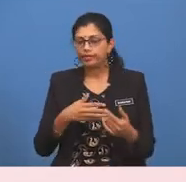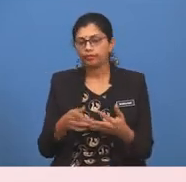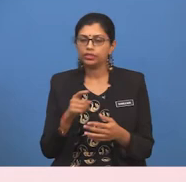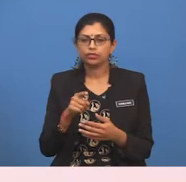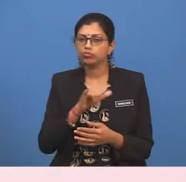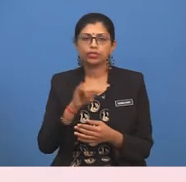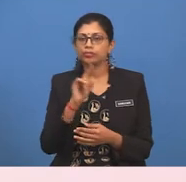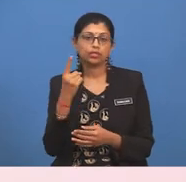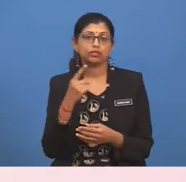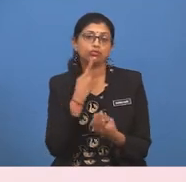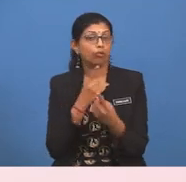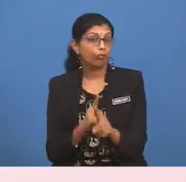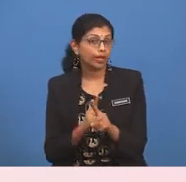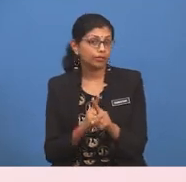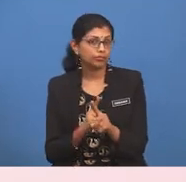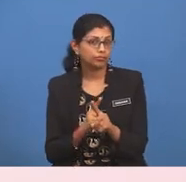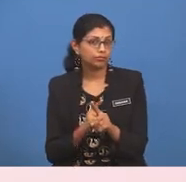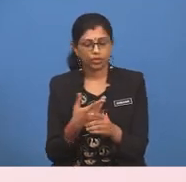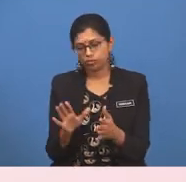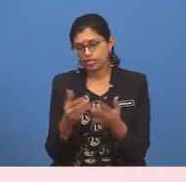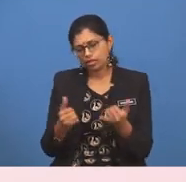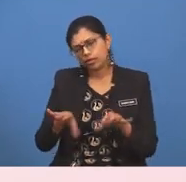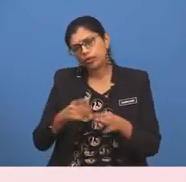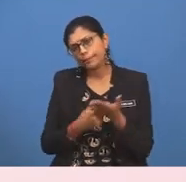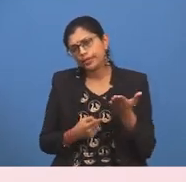Kemudian, apa yang akan murid-murid lakukan?